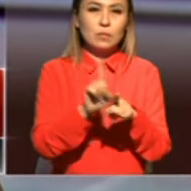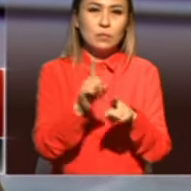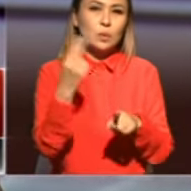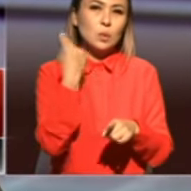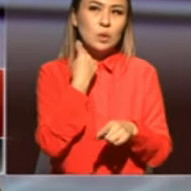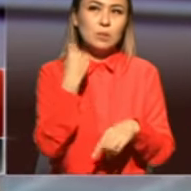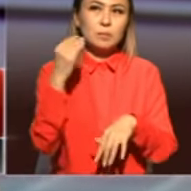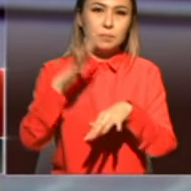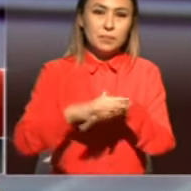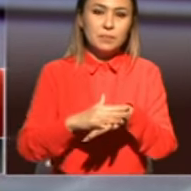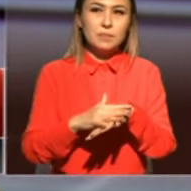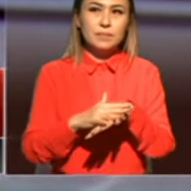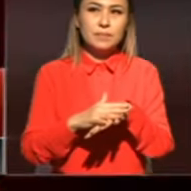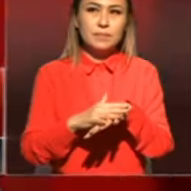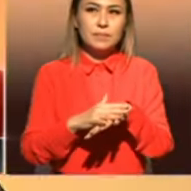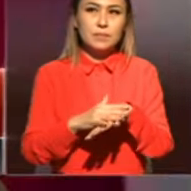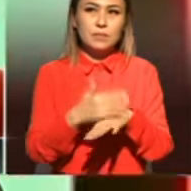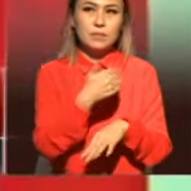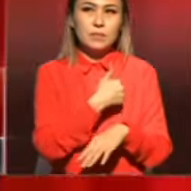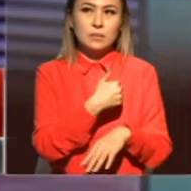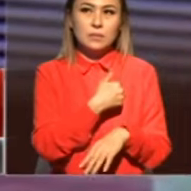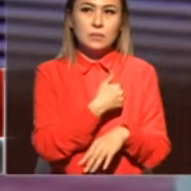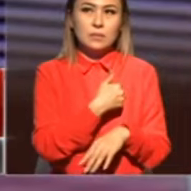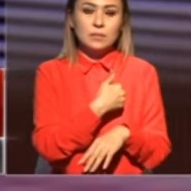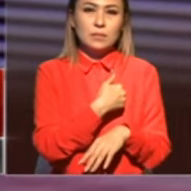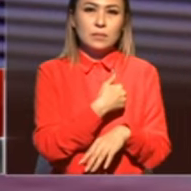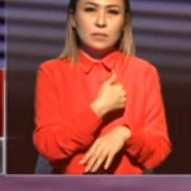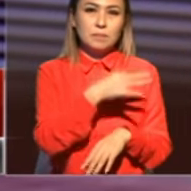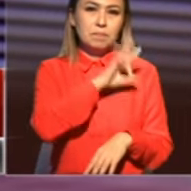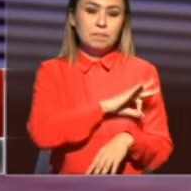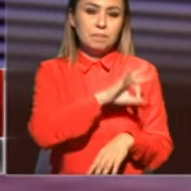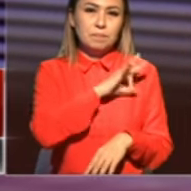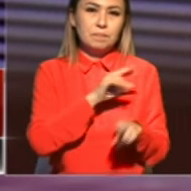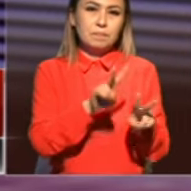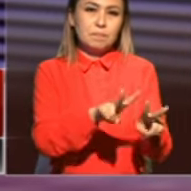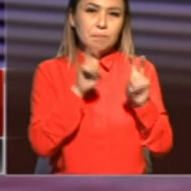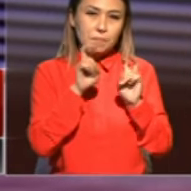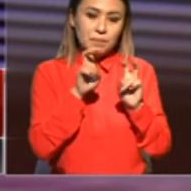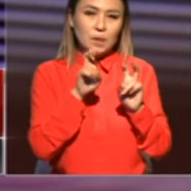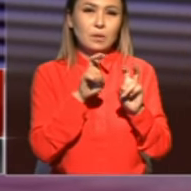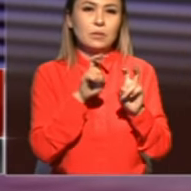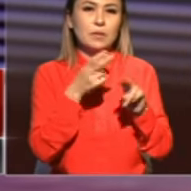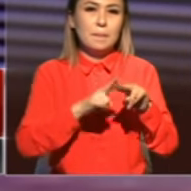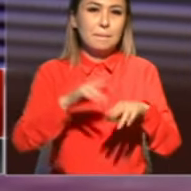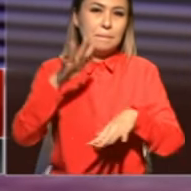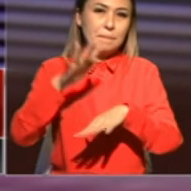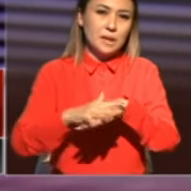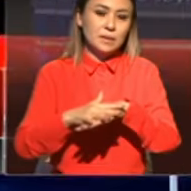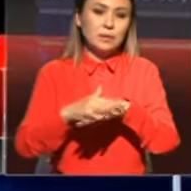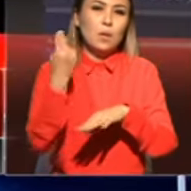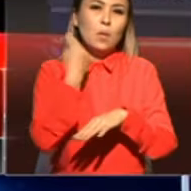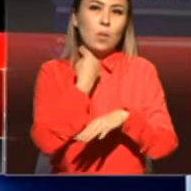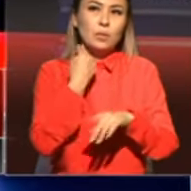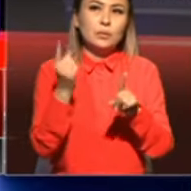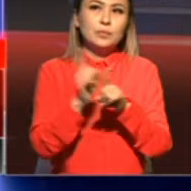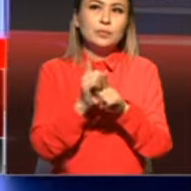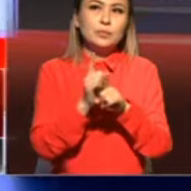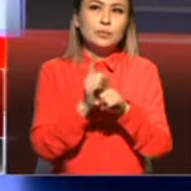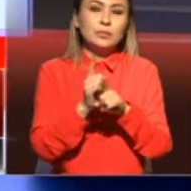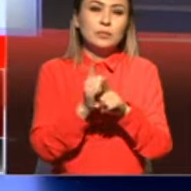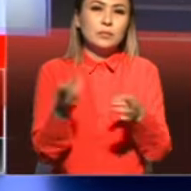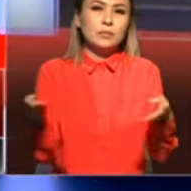банкке, бірақ сенің ниетің бағанағы пайда табу. Пайда табу. И банктегі бағанағы қарызыңды сен белгілі бір уақыттан кейін